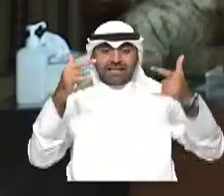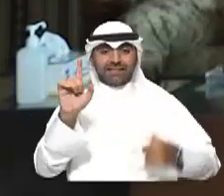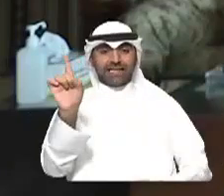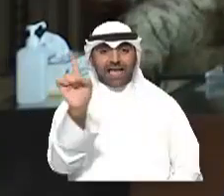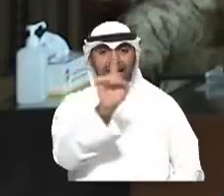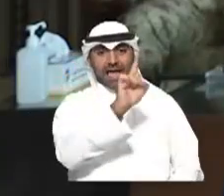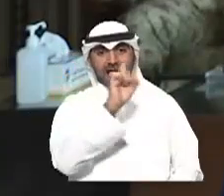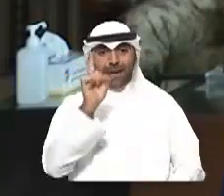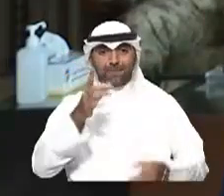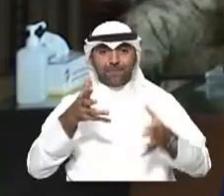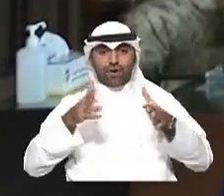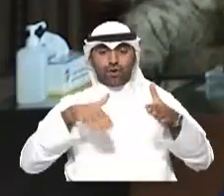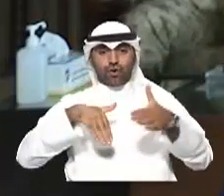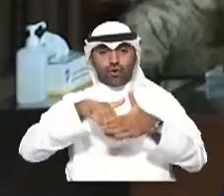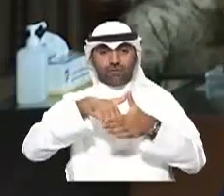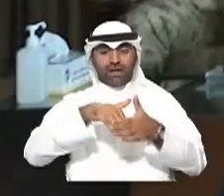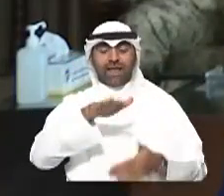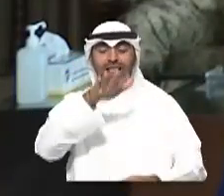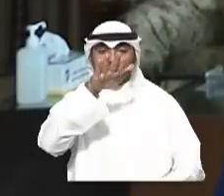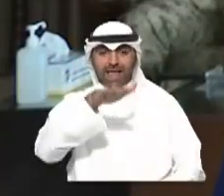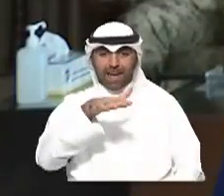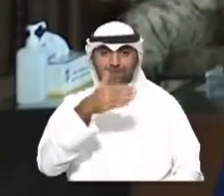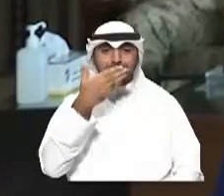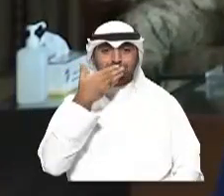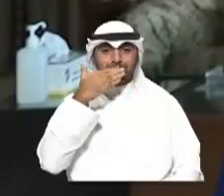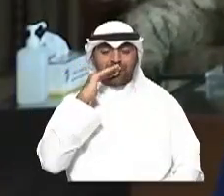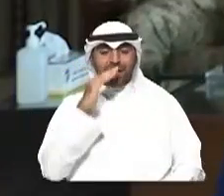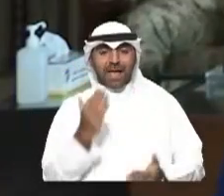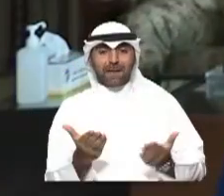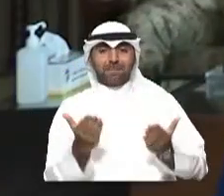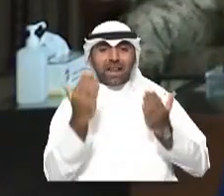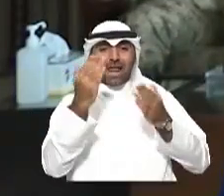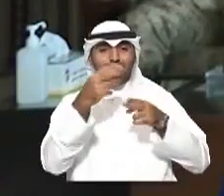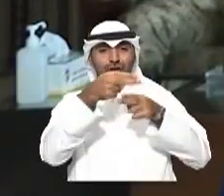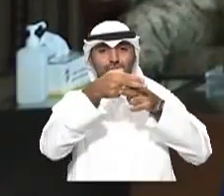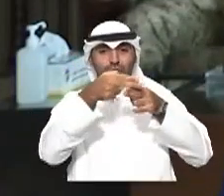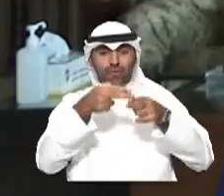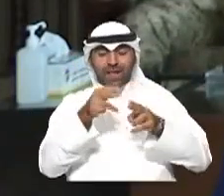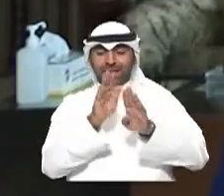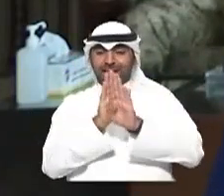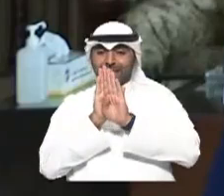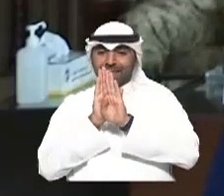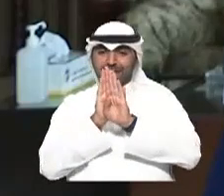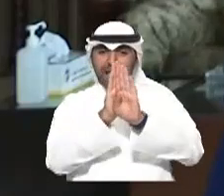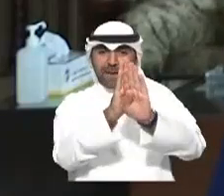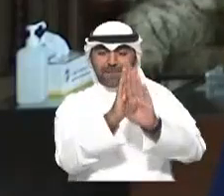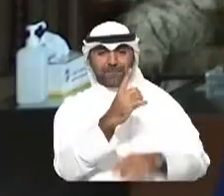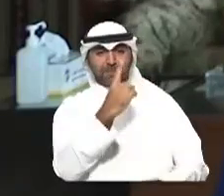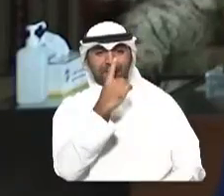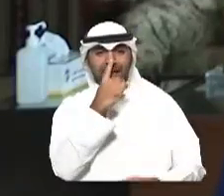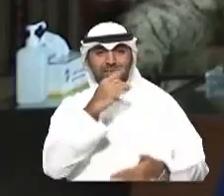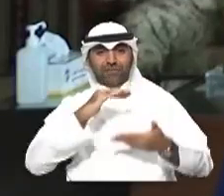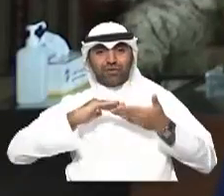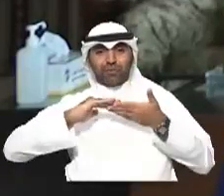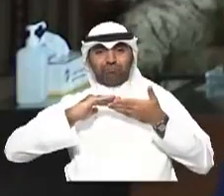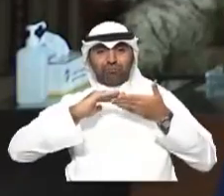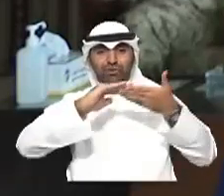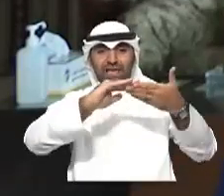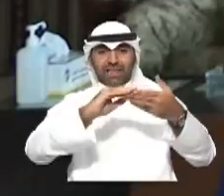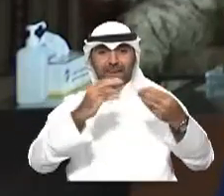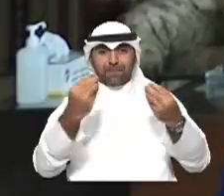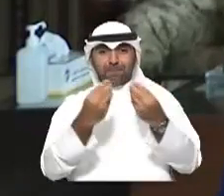تأتي مشاركة دولة الكويت من خلال تعليمات القيادة السياسية بتقديم كل الدعم